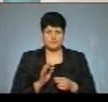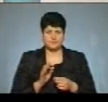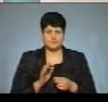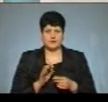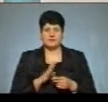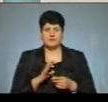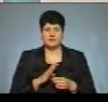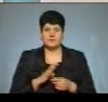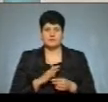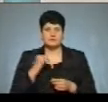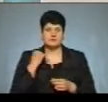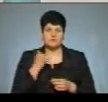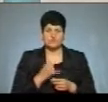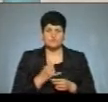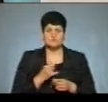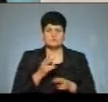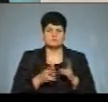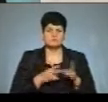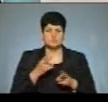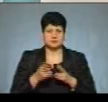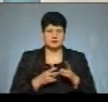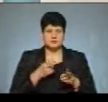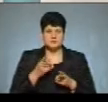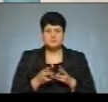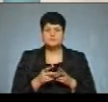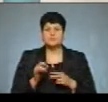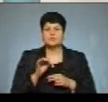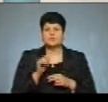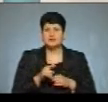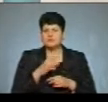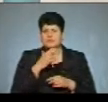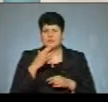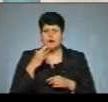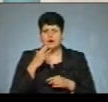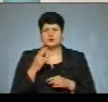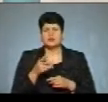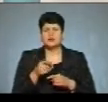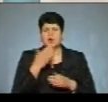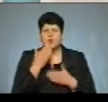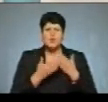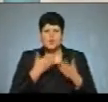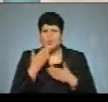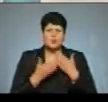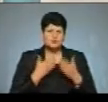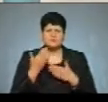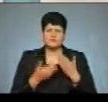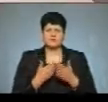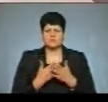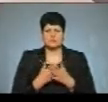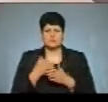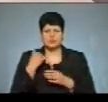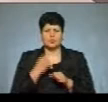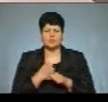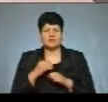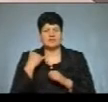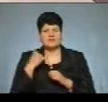Іноді до нас поступають претензії в адміністрацію центру про те, що забагато диспетчер їх розпитував, коли там, припустимо, не викликали виклик